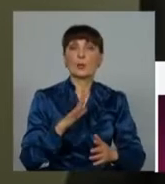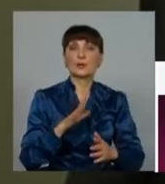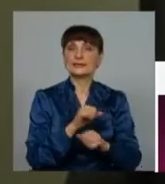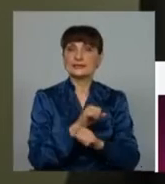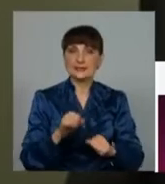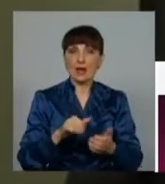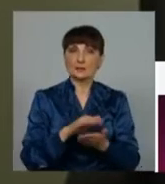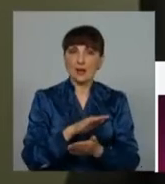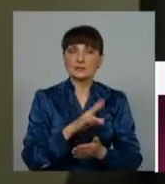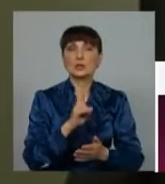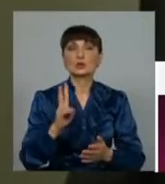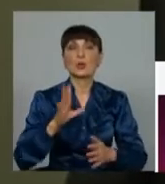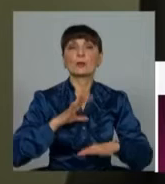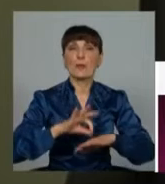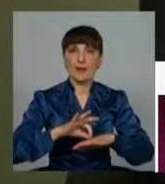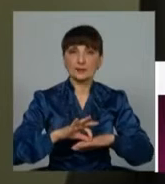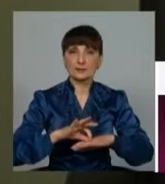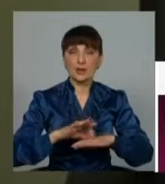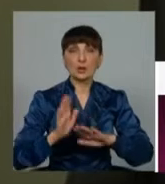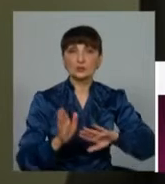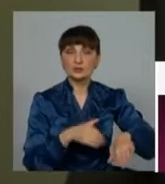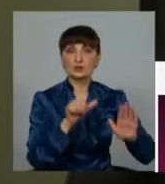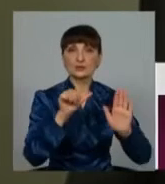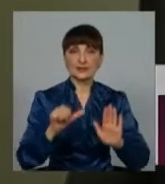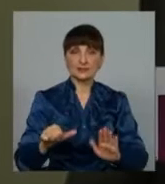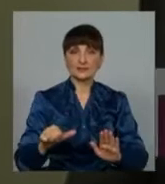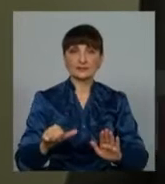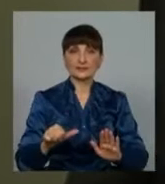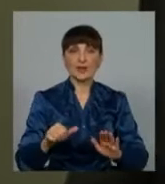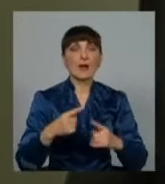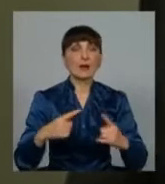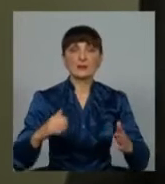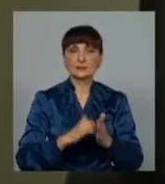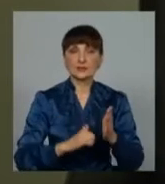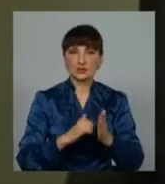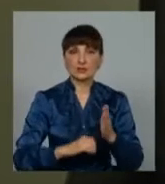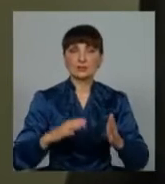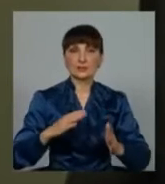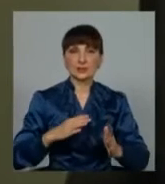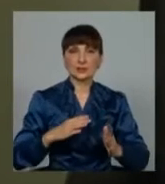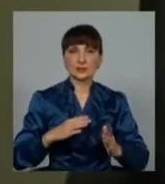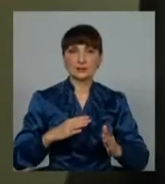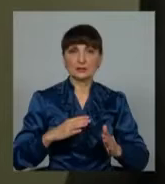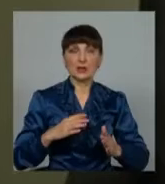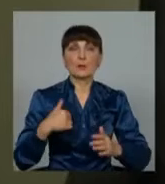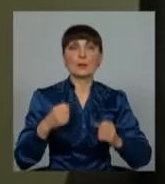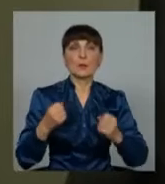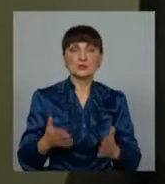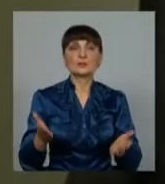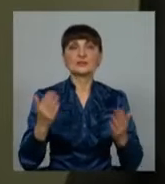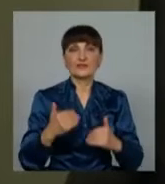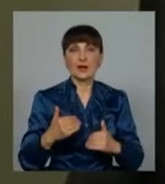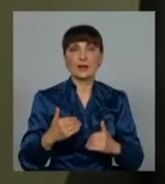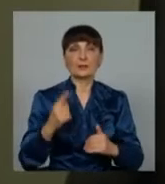кто перенес инфекцию и прошло уже 6 месяцев, по каким-то разным причинам были медотводы, мы просто